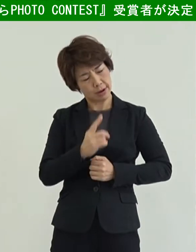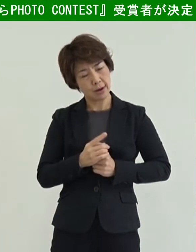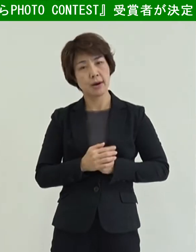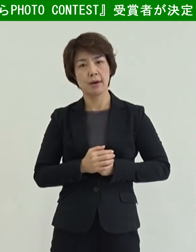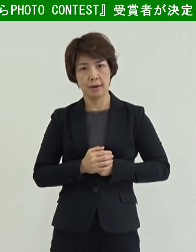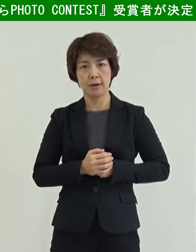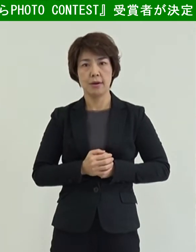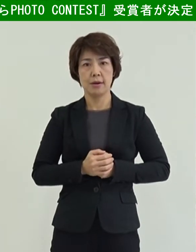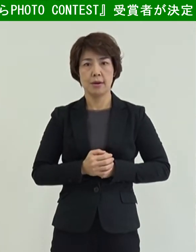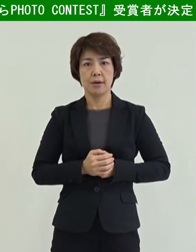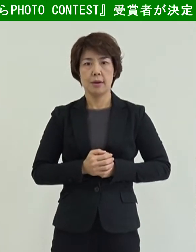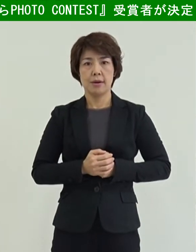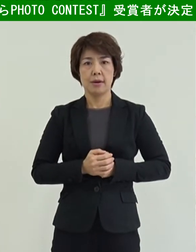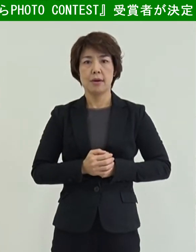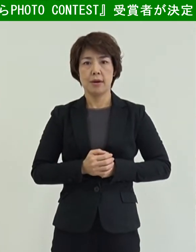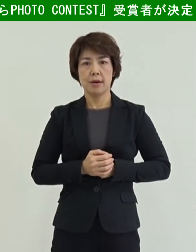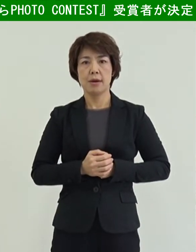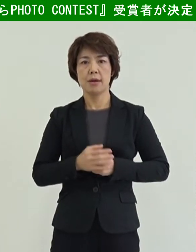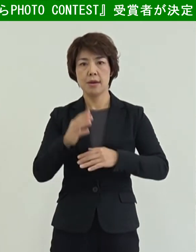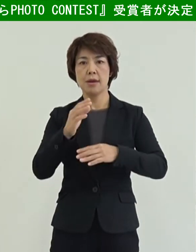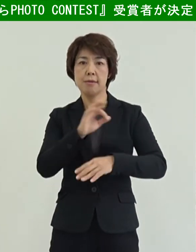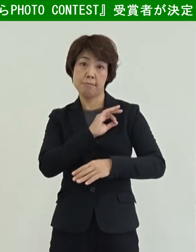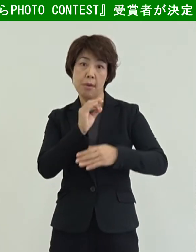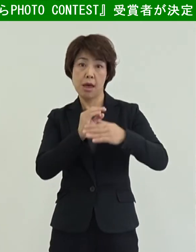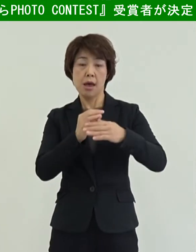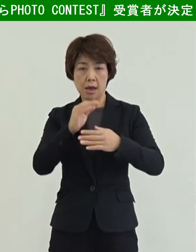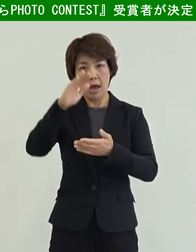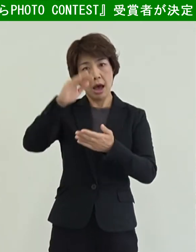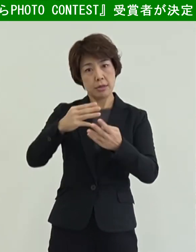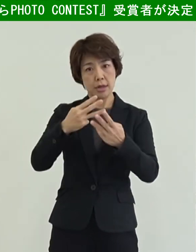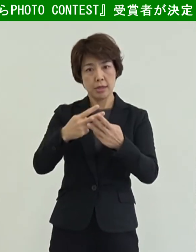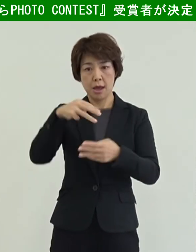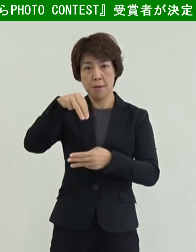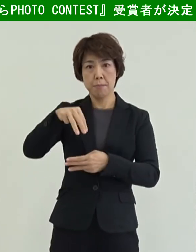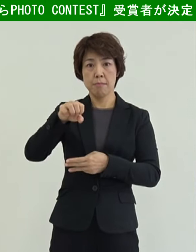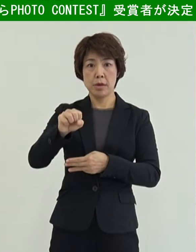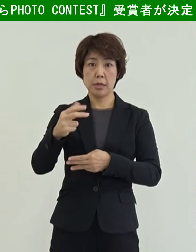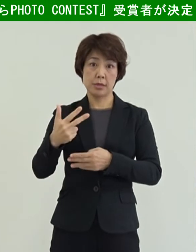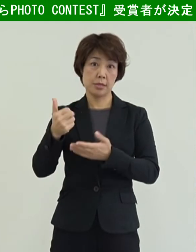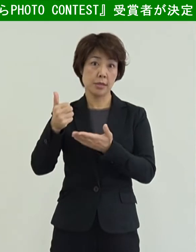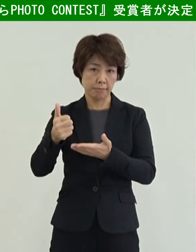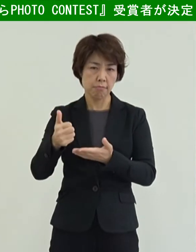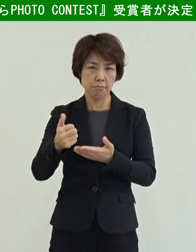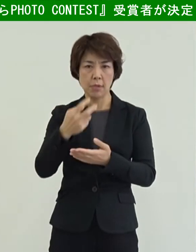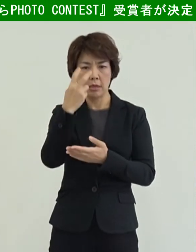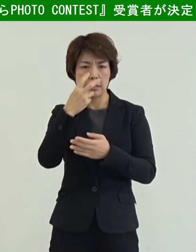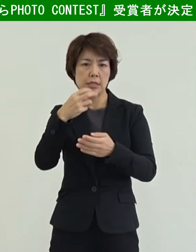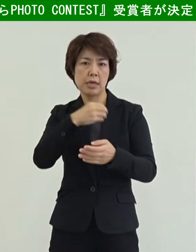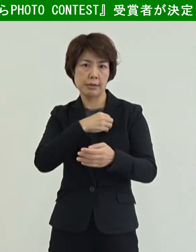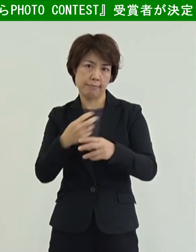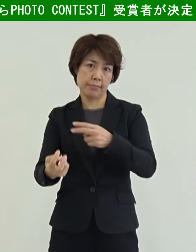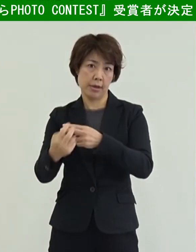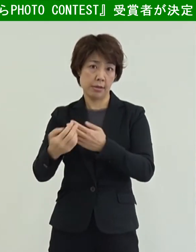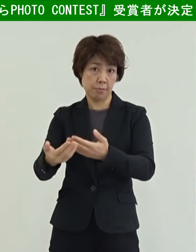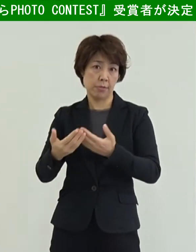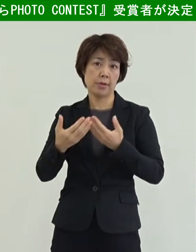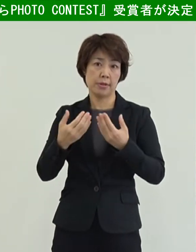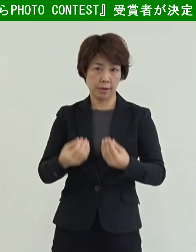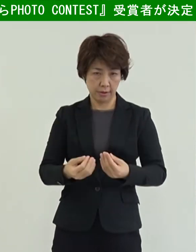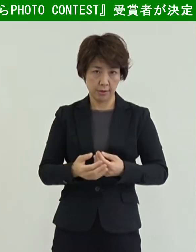a浅田政志さんが震災に今年入っていただいたこともあって